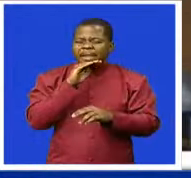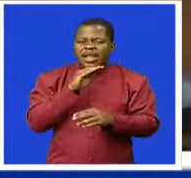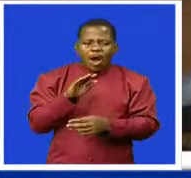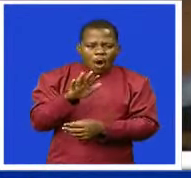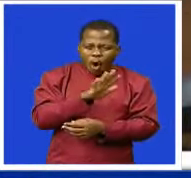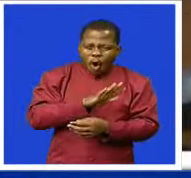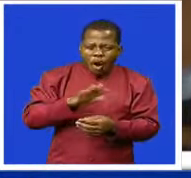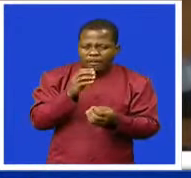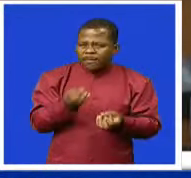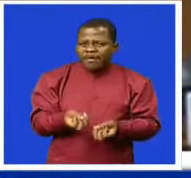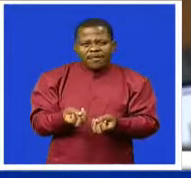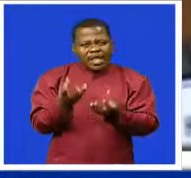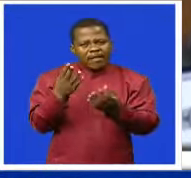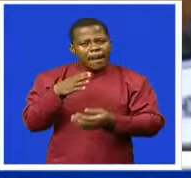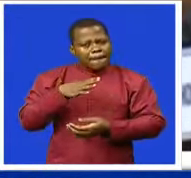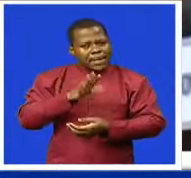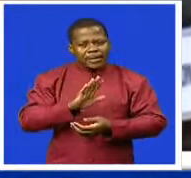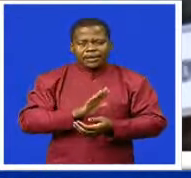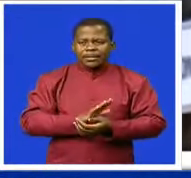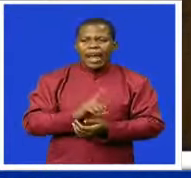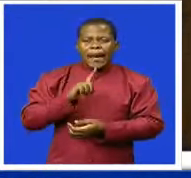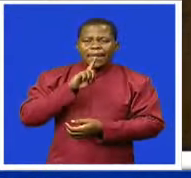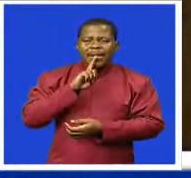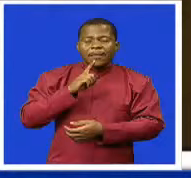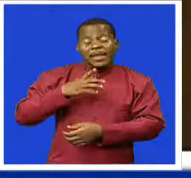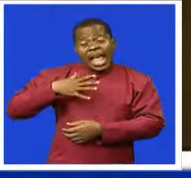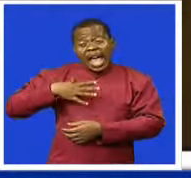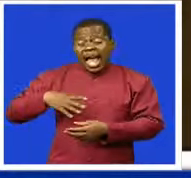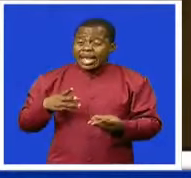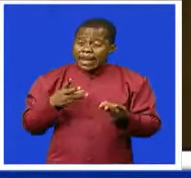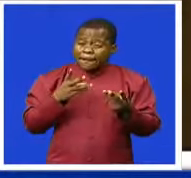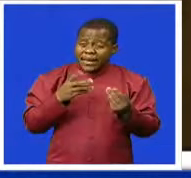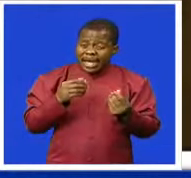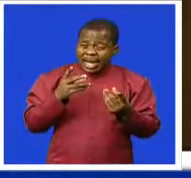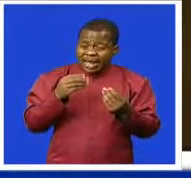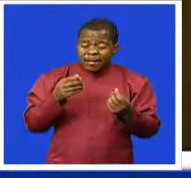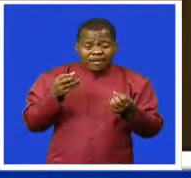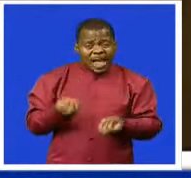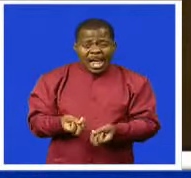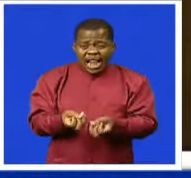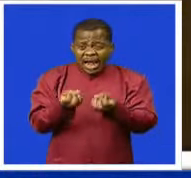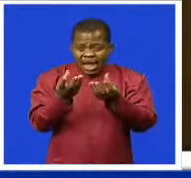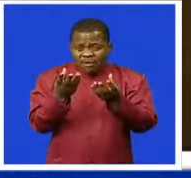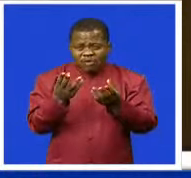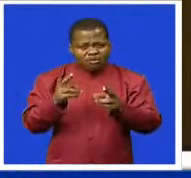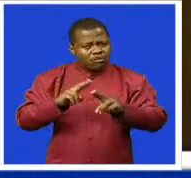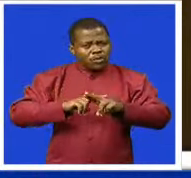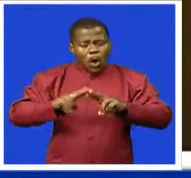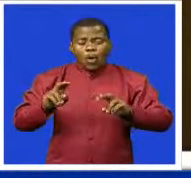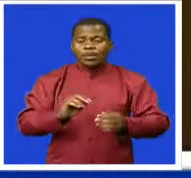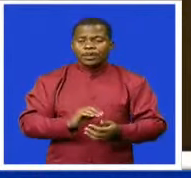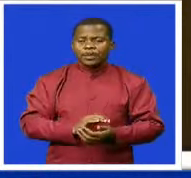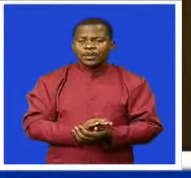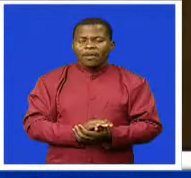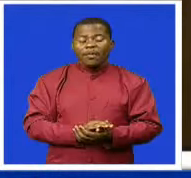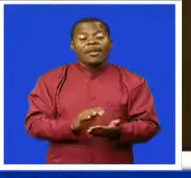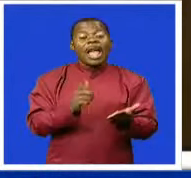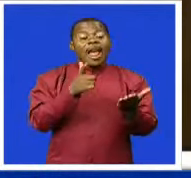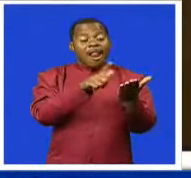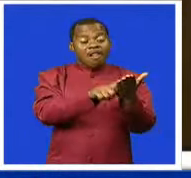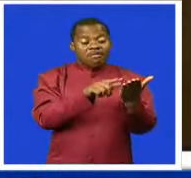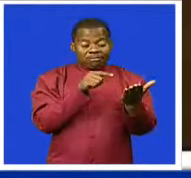kulelo lunga noma loyo lokhethwe nguleli lunga ukuthi athole le mali. Lo mthetho uphindze uthi